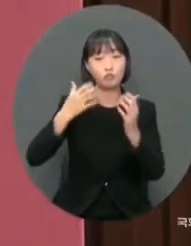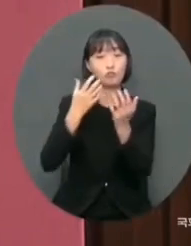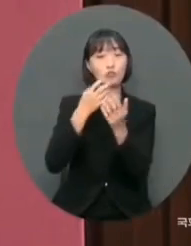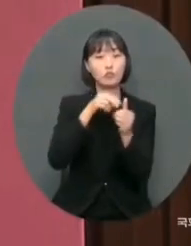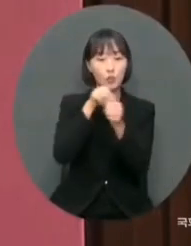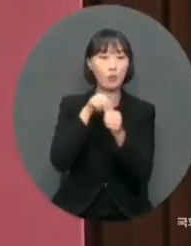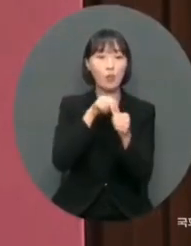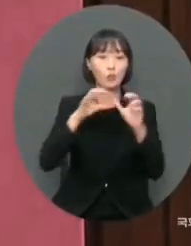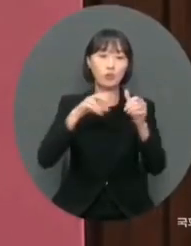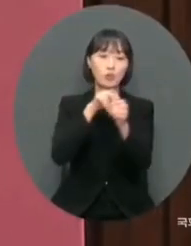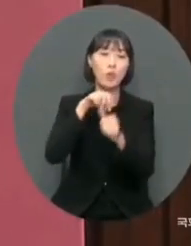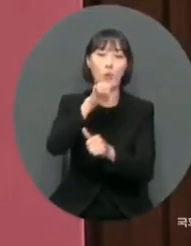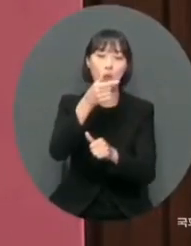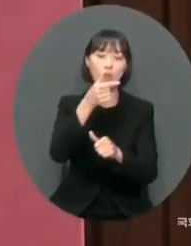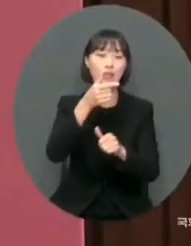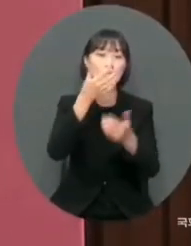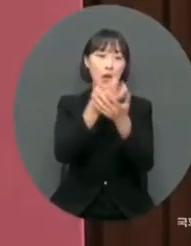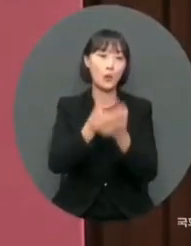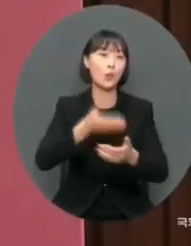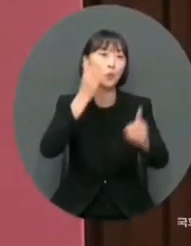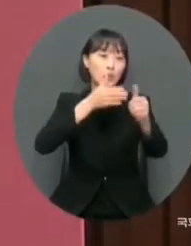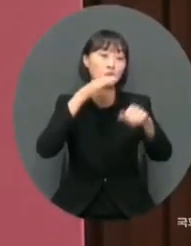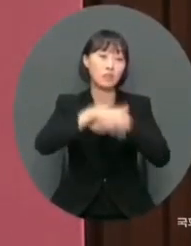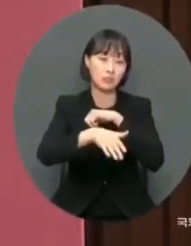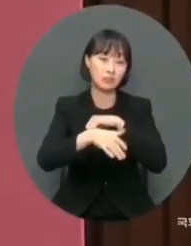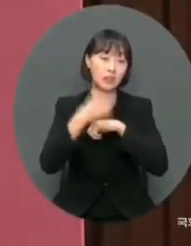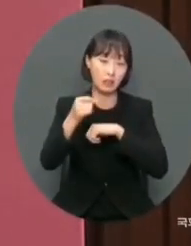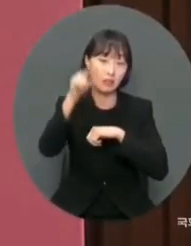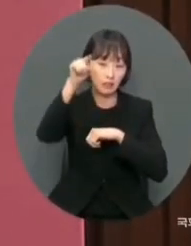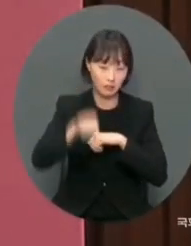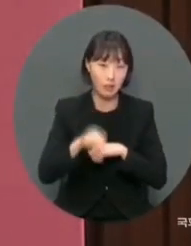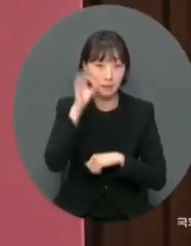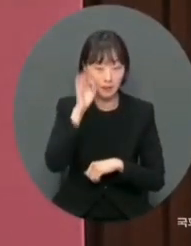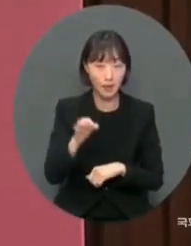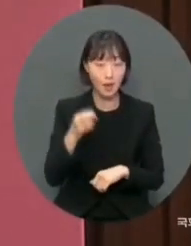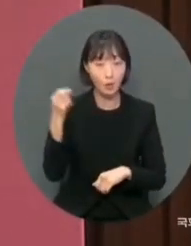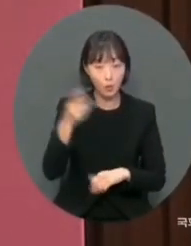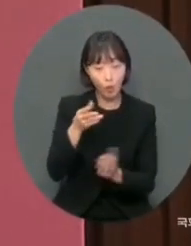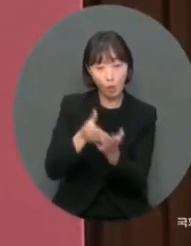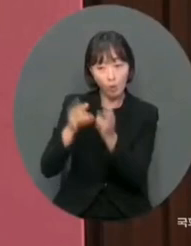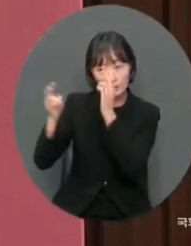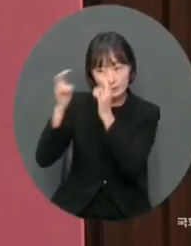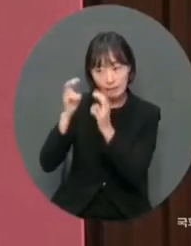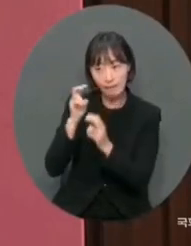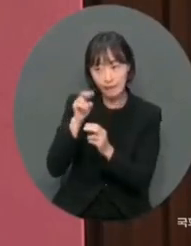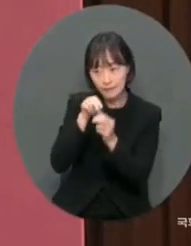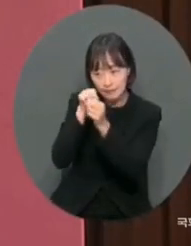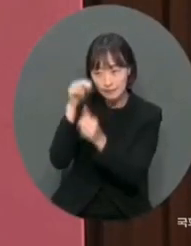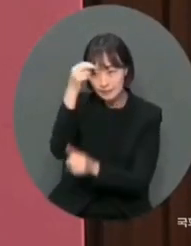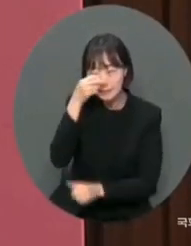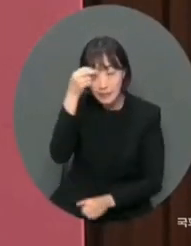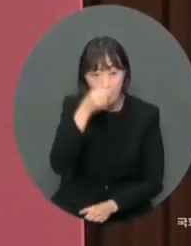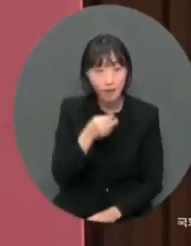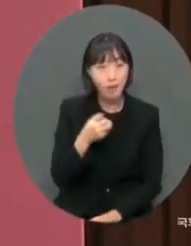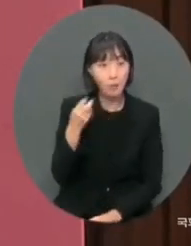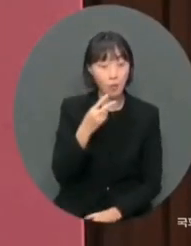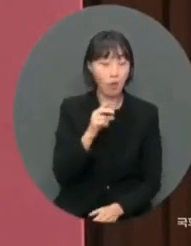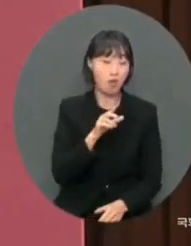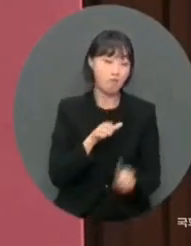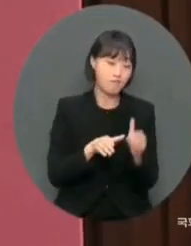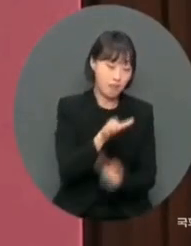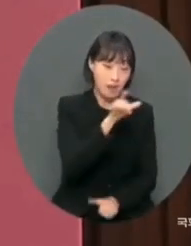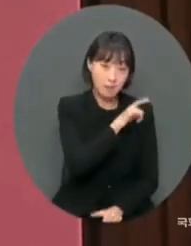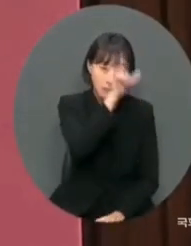보입니다. 그리고 해당 내용을 쭉 보셔서 아시겠지만 언론사에 대한 사찰, 블랙리스트, 메카시즘적